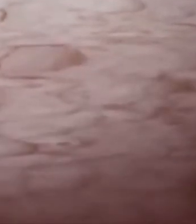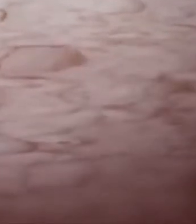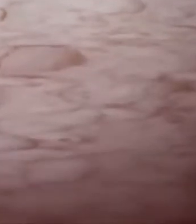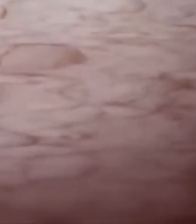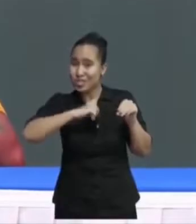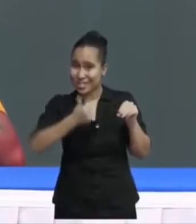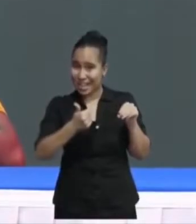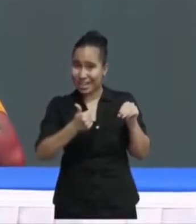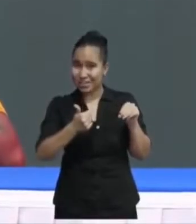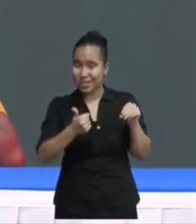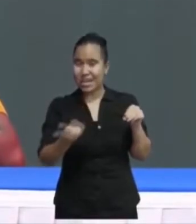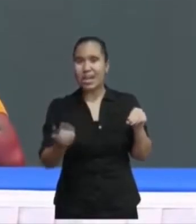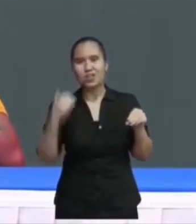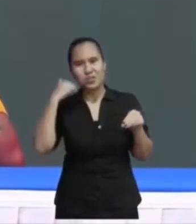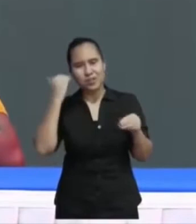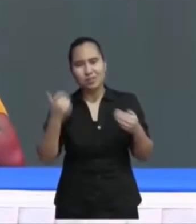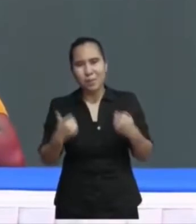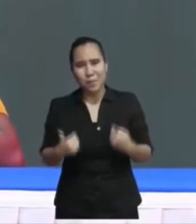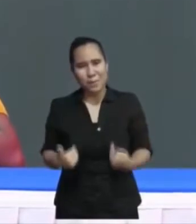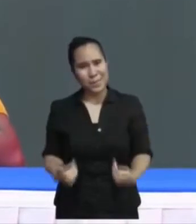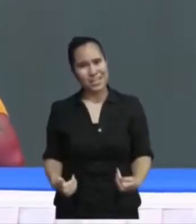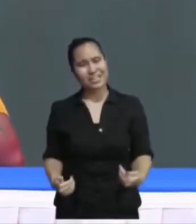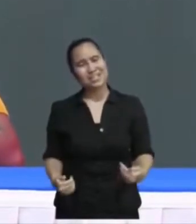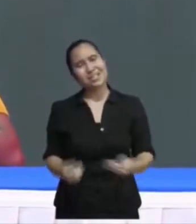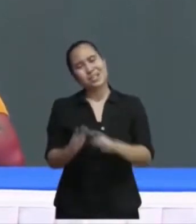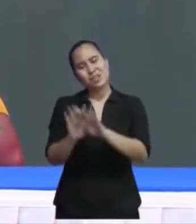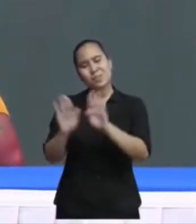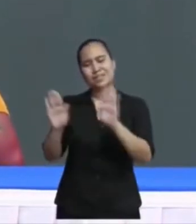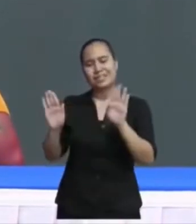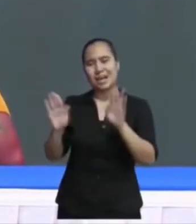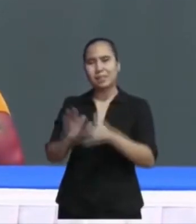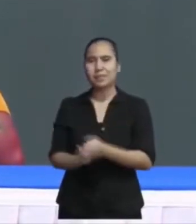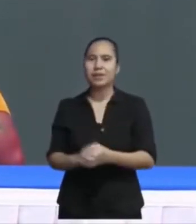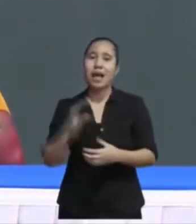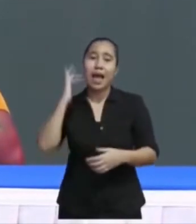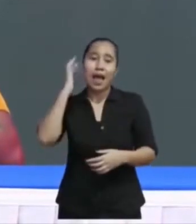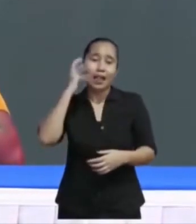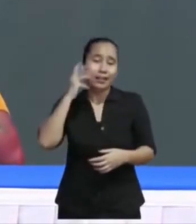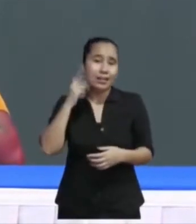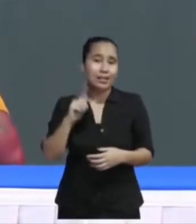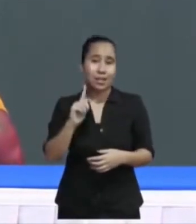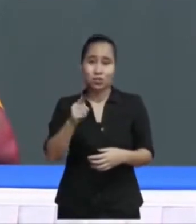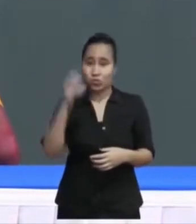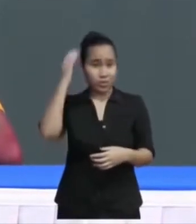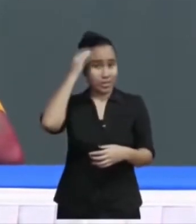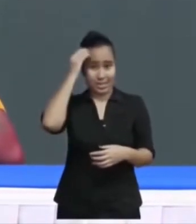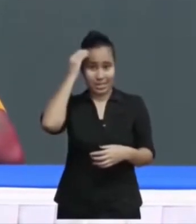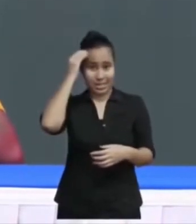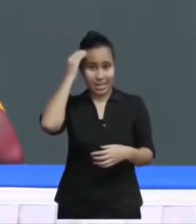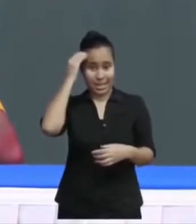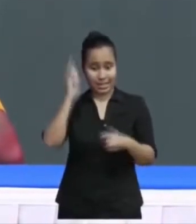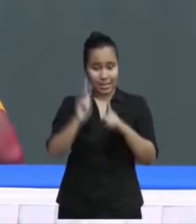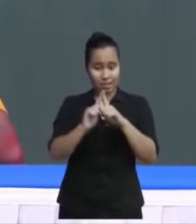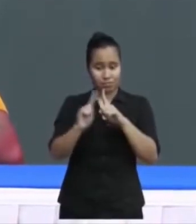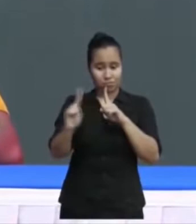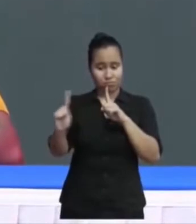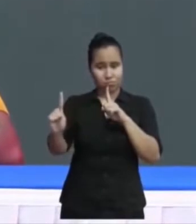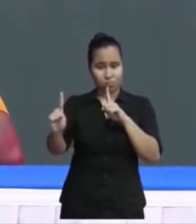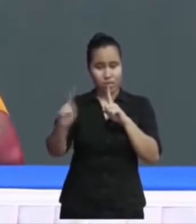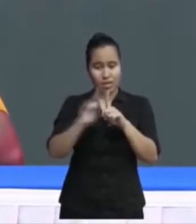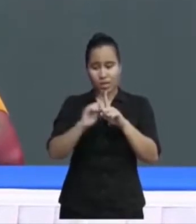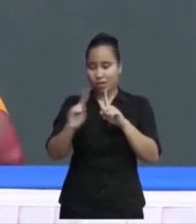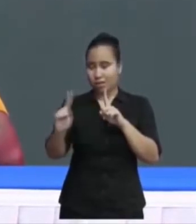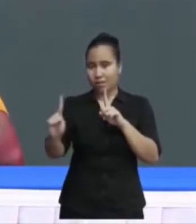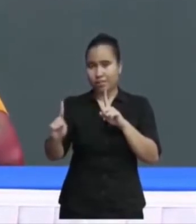zelf en uw dierbaren te beschermen. Elke keer dat u geen rekening houdt met anderhalve meter afstand,